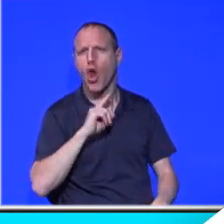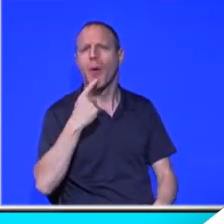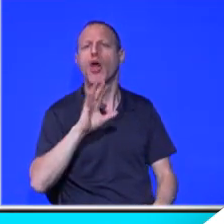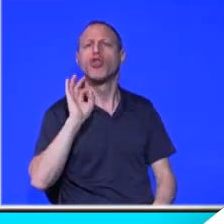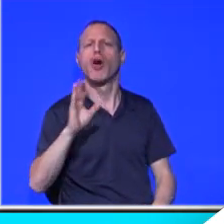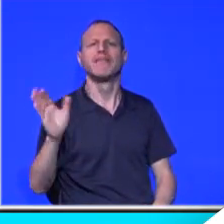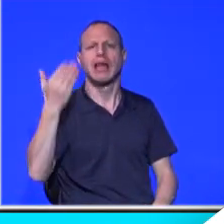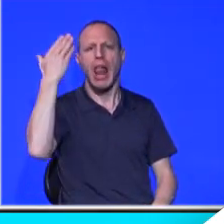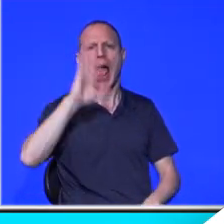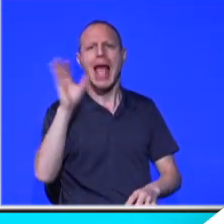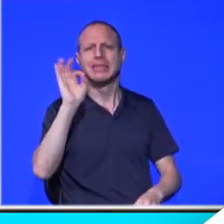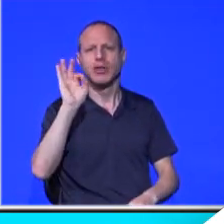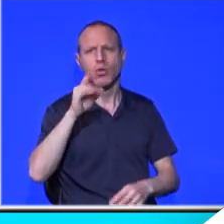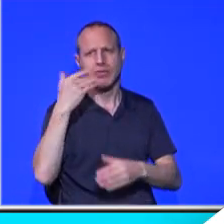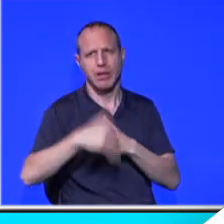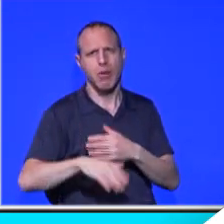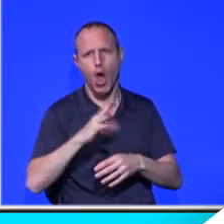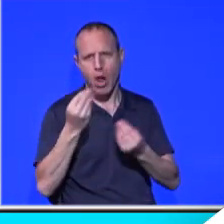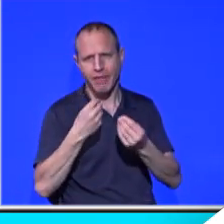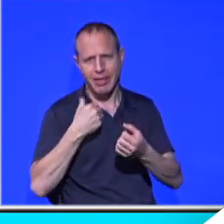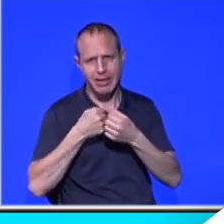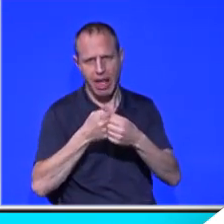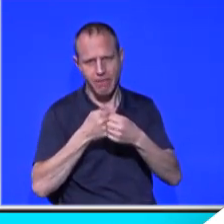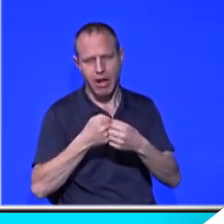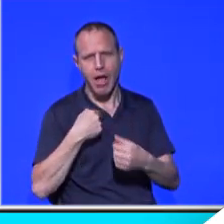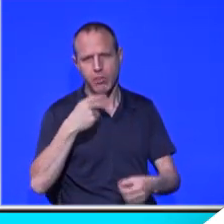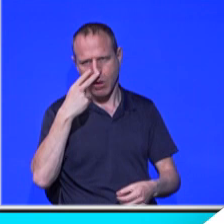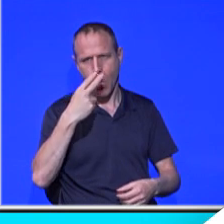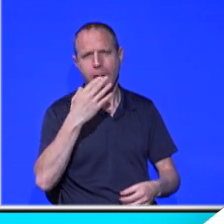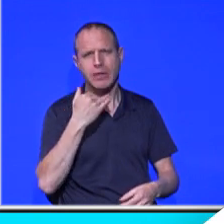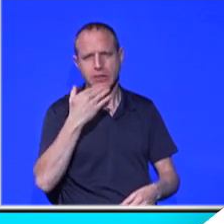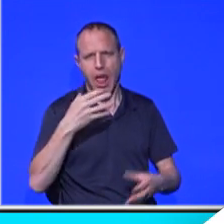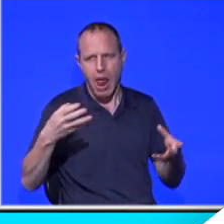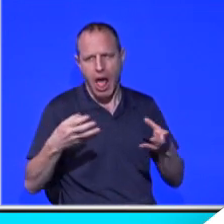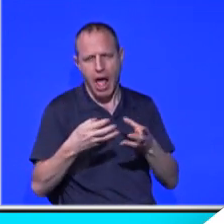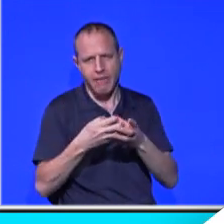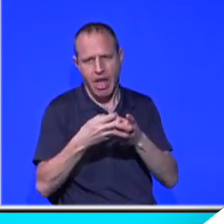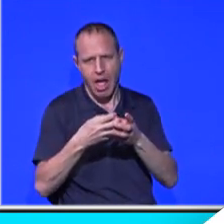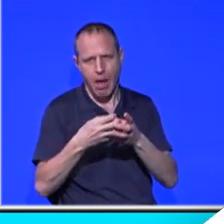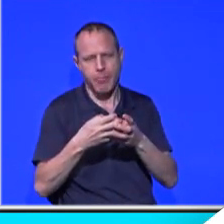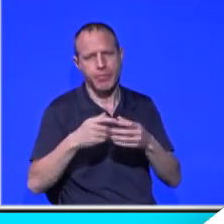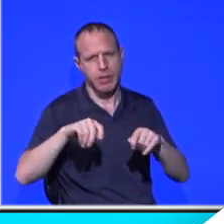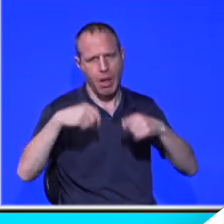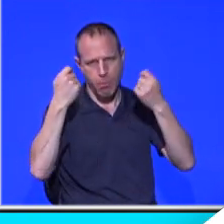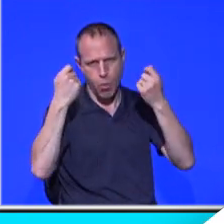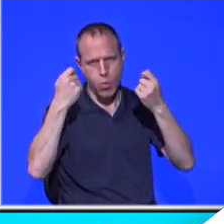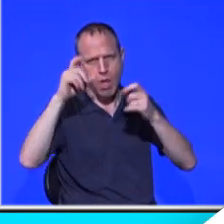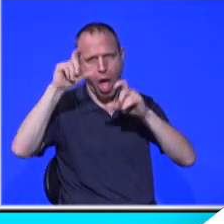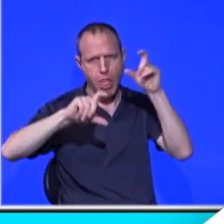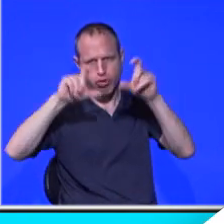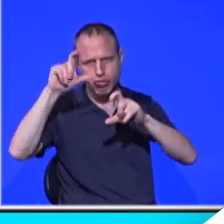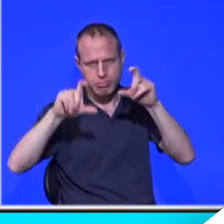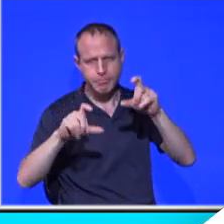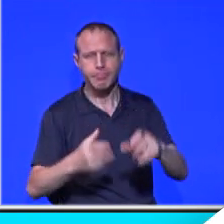יאללה, אין סיכוי וזה נגמר, אלא על כל דבר אני נאבק, אני רואה את ישראל, החברה, התרבות, האנשים,